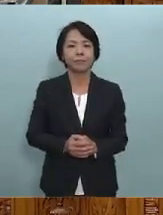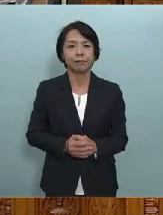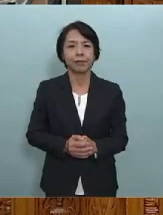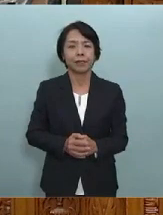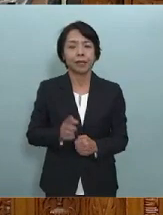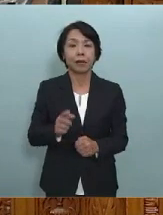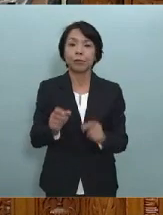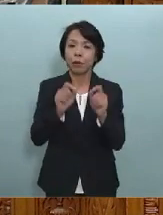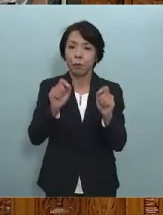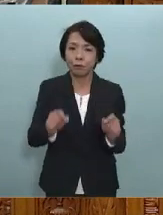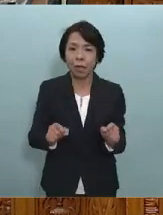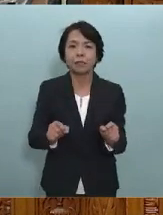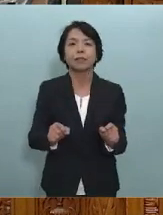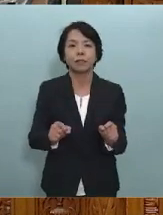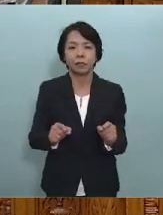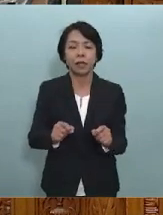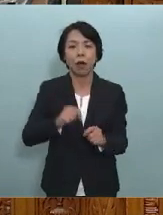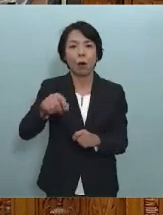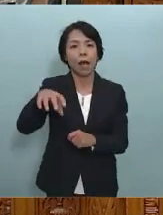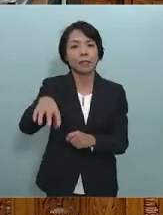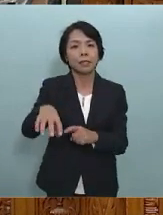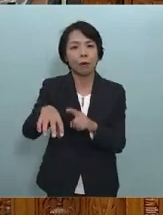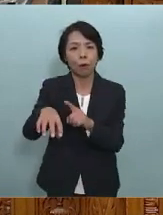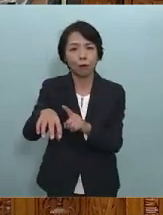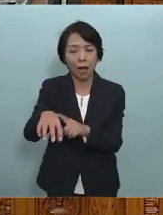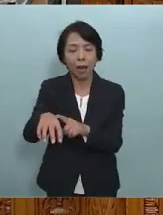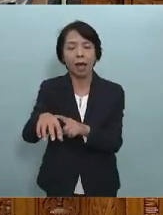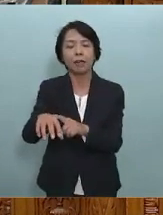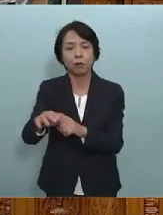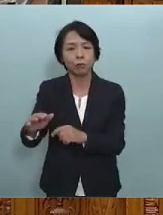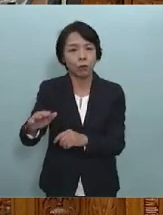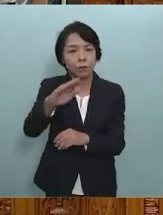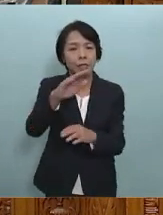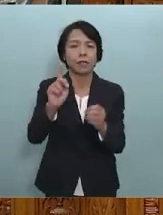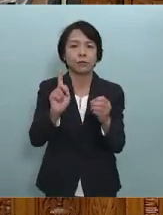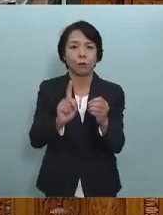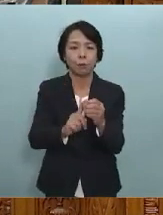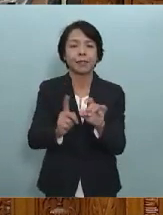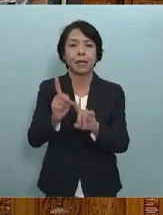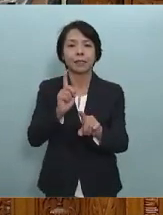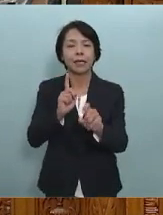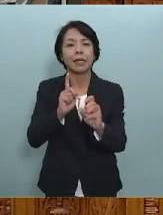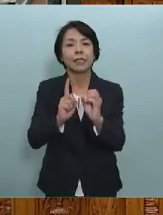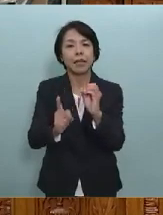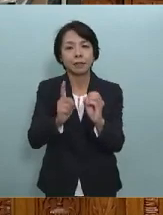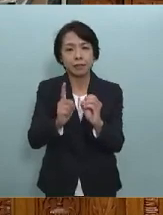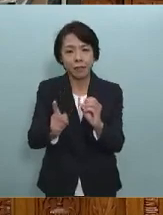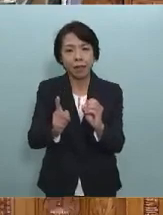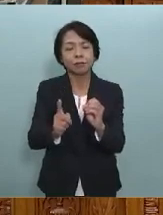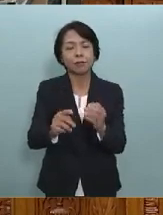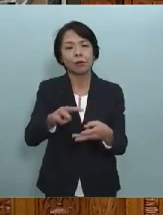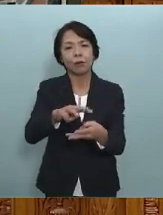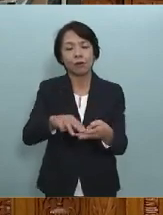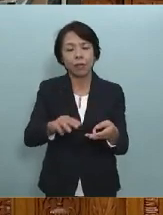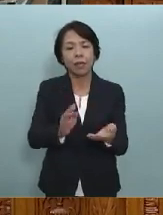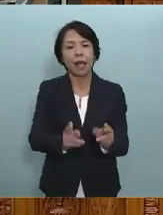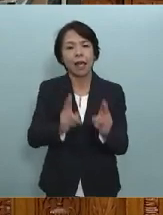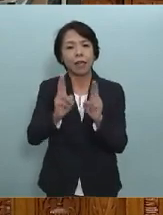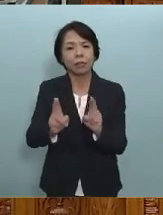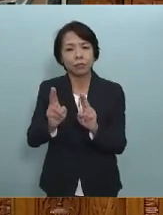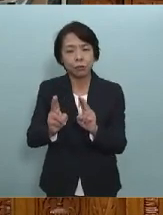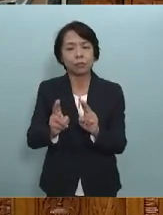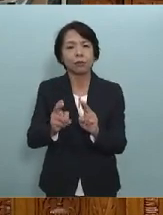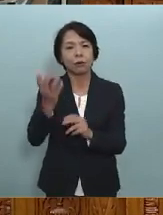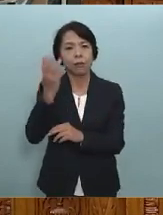てはま地方からえ成長を目指すデジタル田園都市国家構想のもと